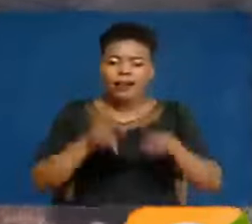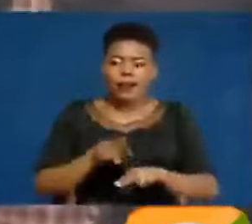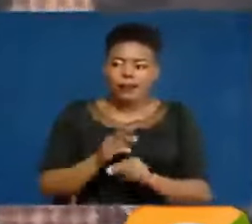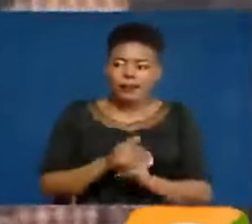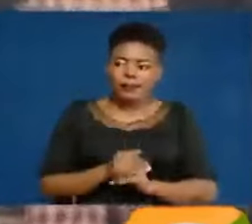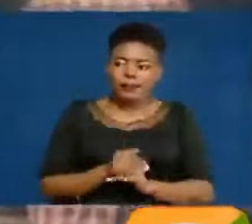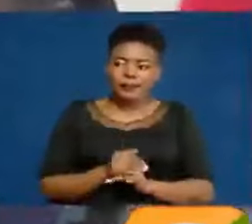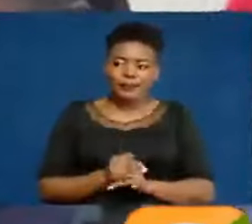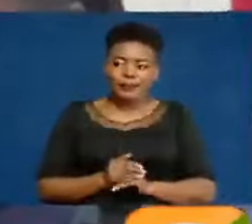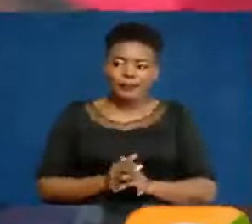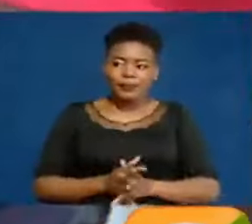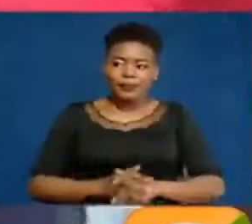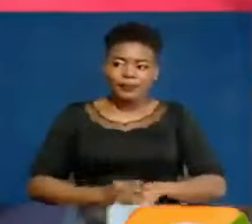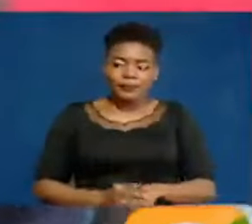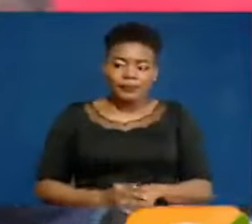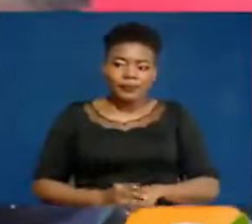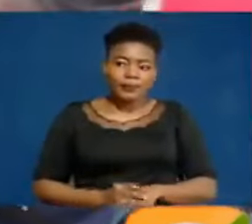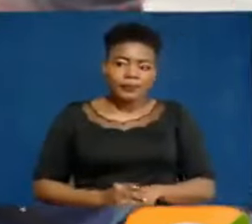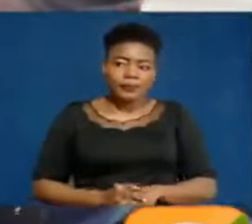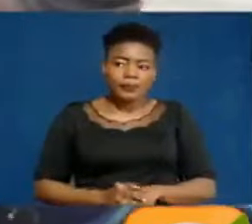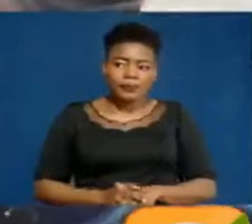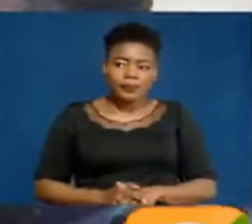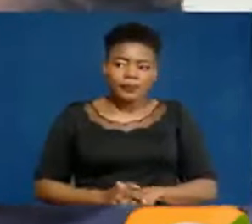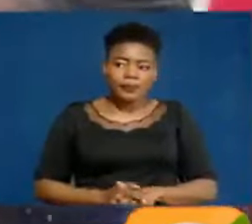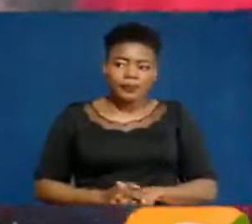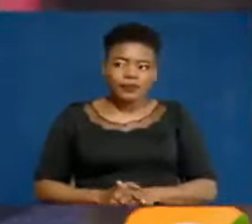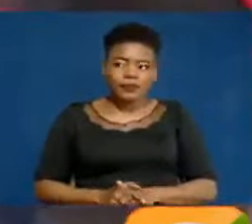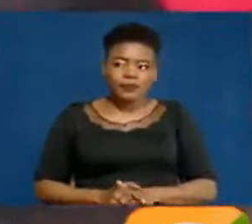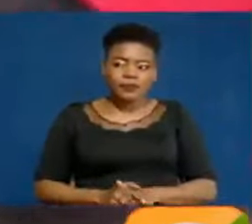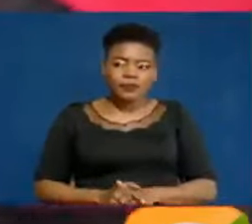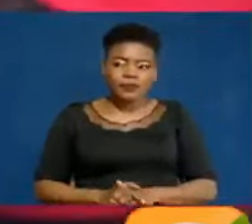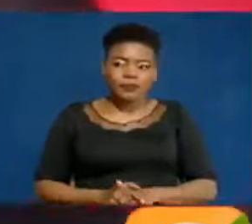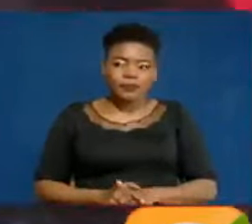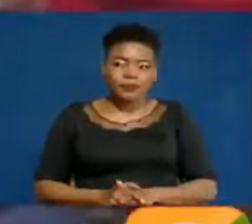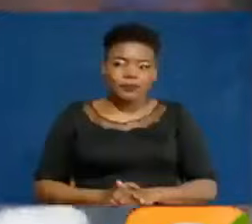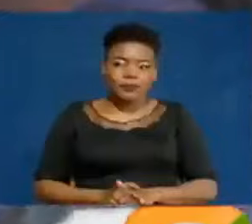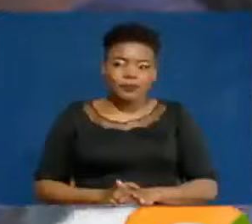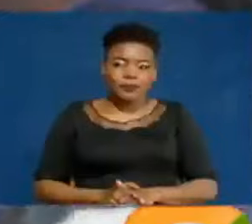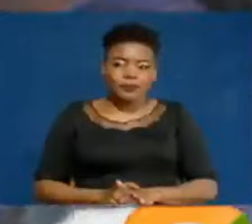Gatete Njoroge, Runinga ya Citizen.